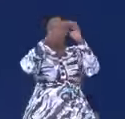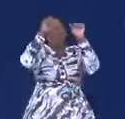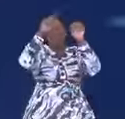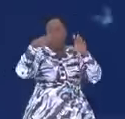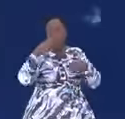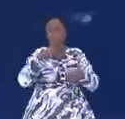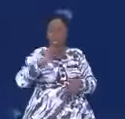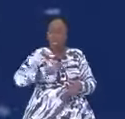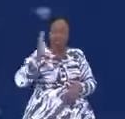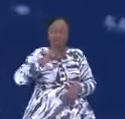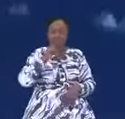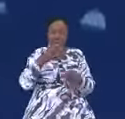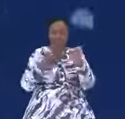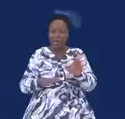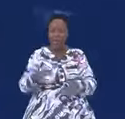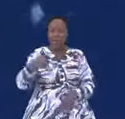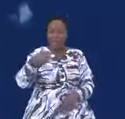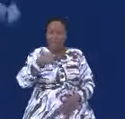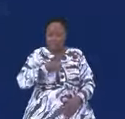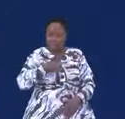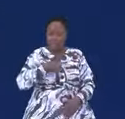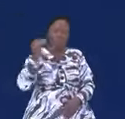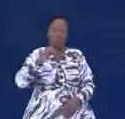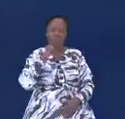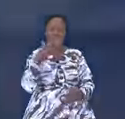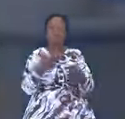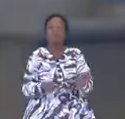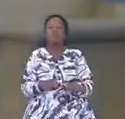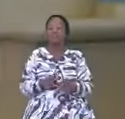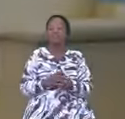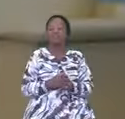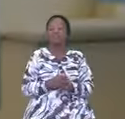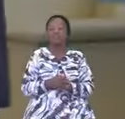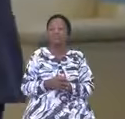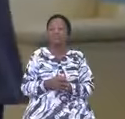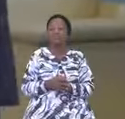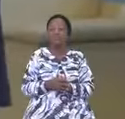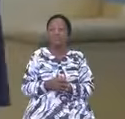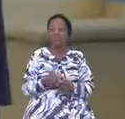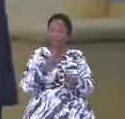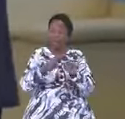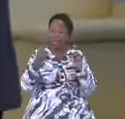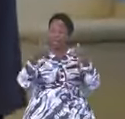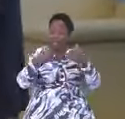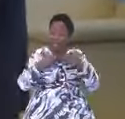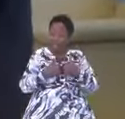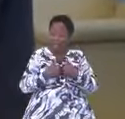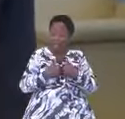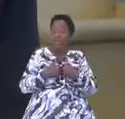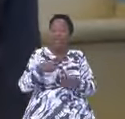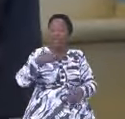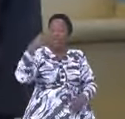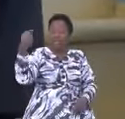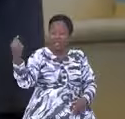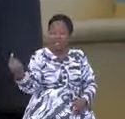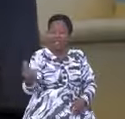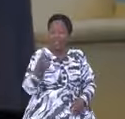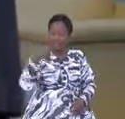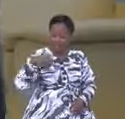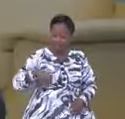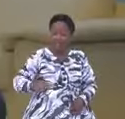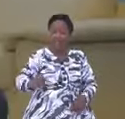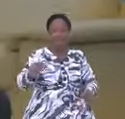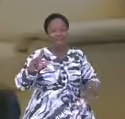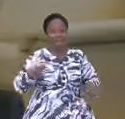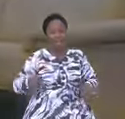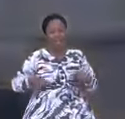ne vais pas périr mais qu'il ait la vie éternelle mais qu'il ait la